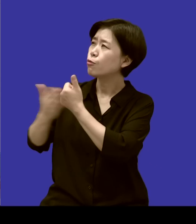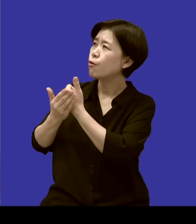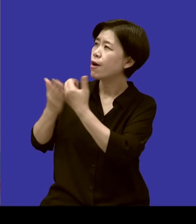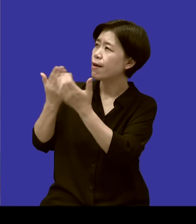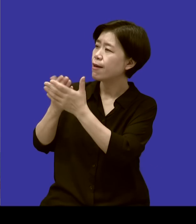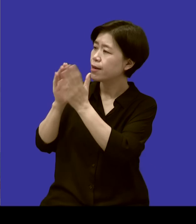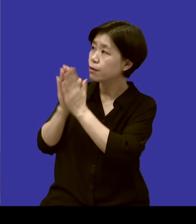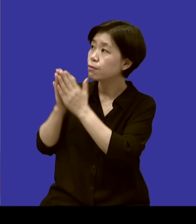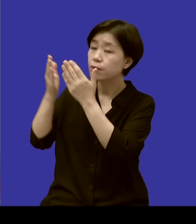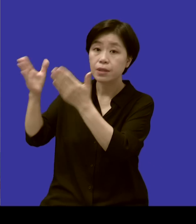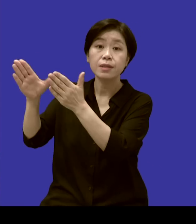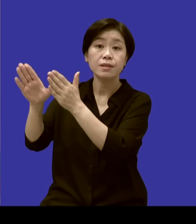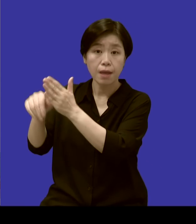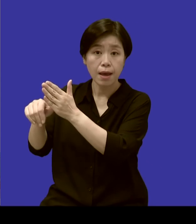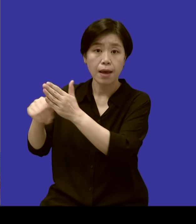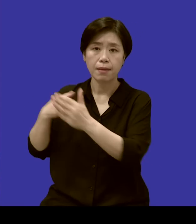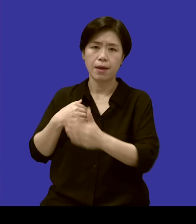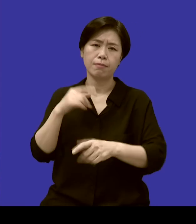나의 연약함 가운데